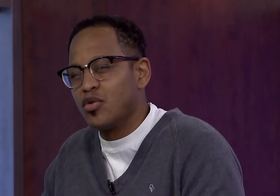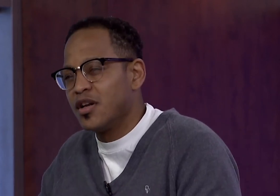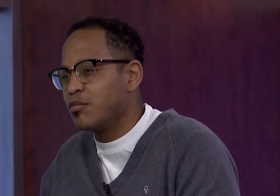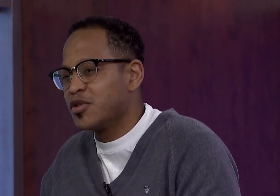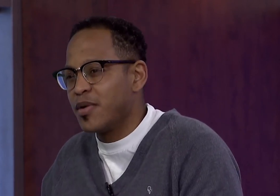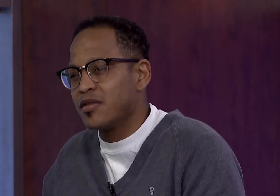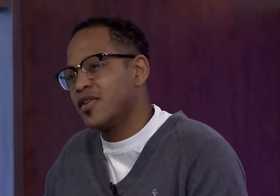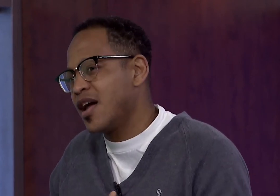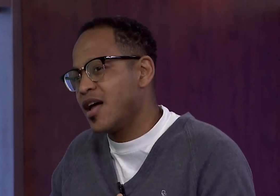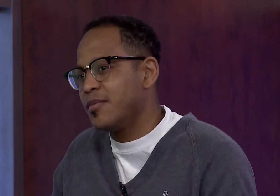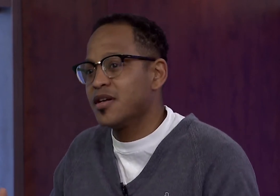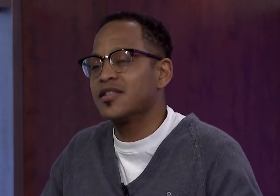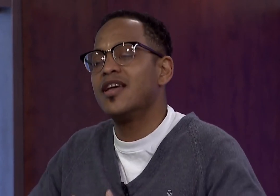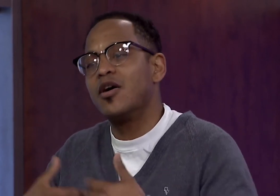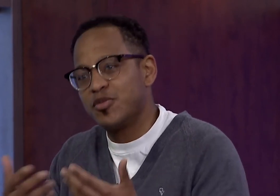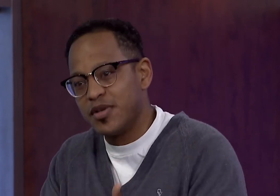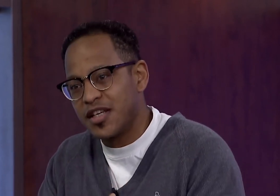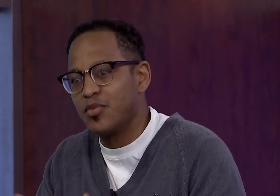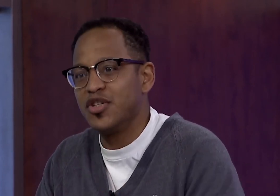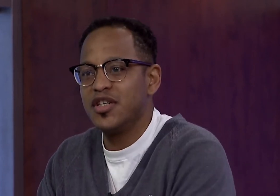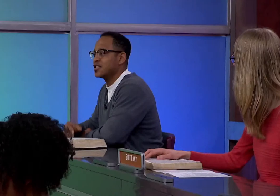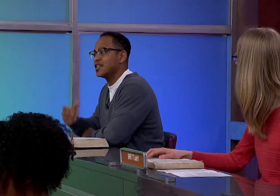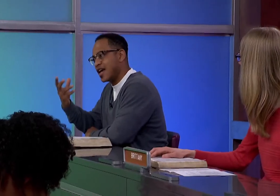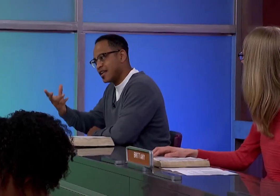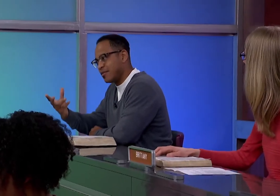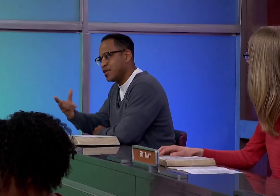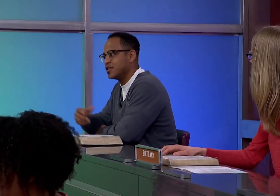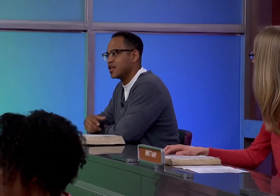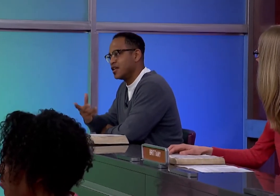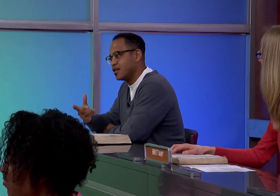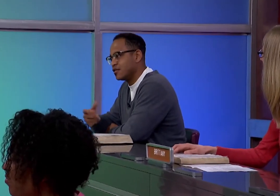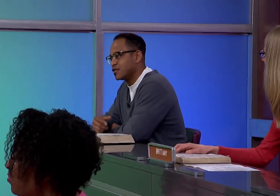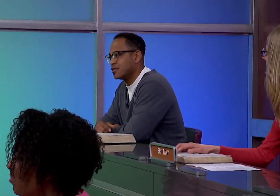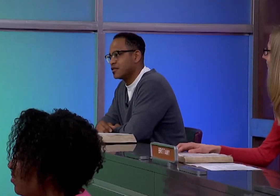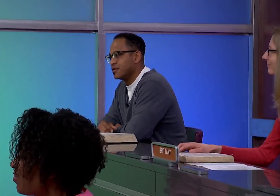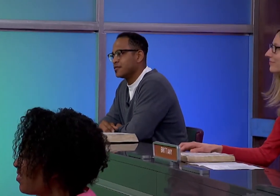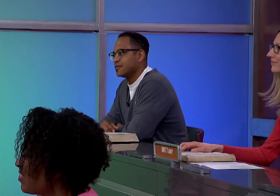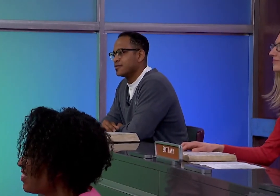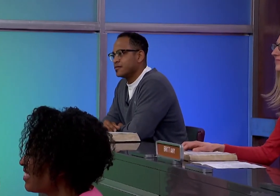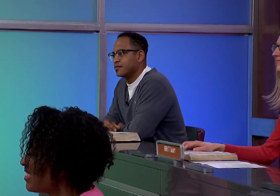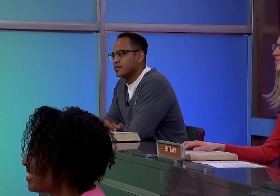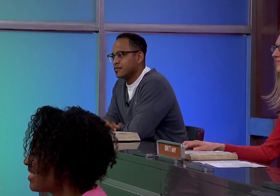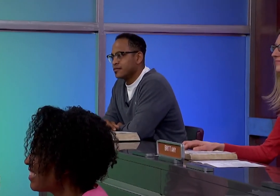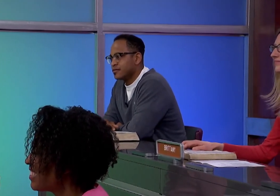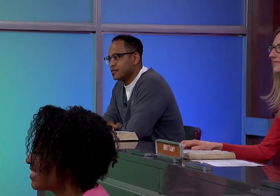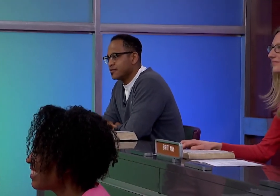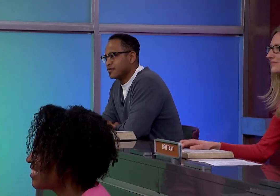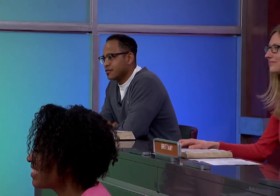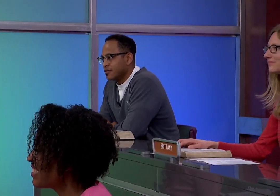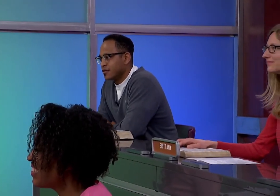bo spędzałem czas z Jezusem i miałem w sercu ten pokój, który On daje.